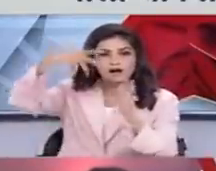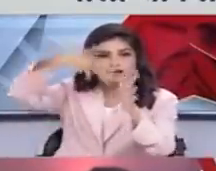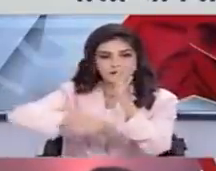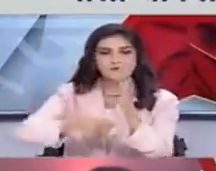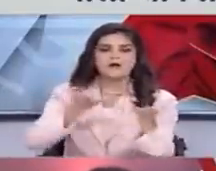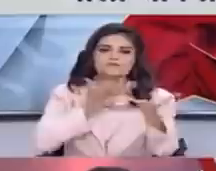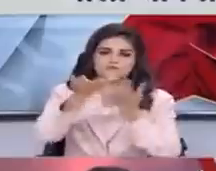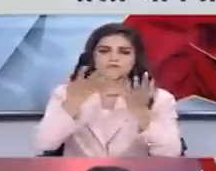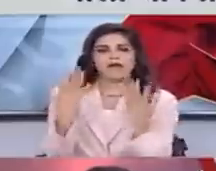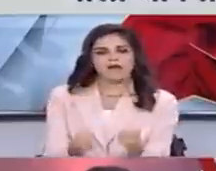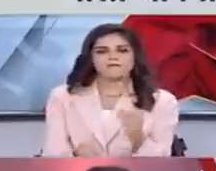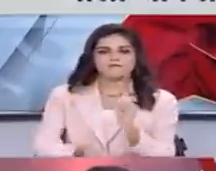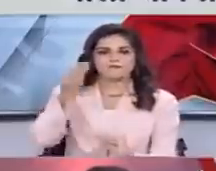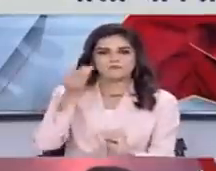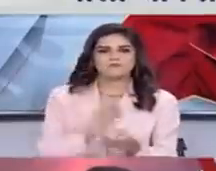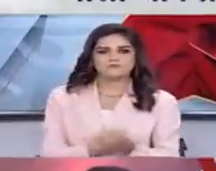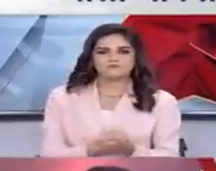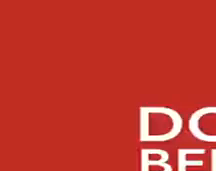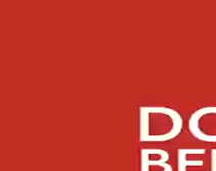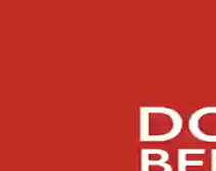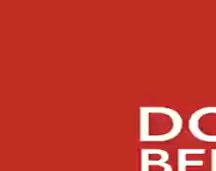पर कई दौर की बातचीत हो रही है